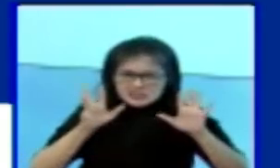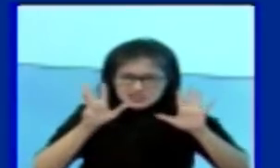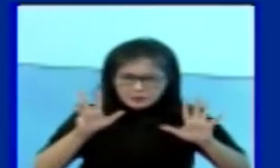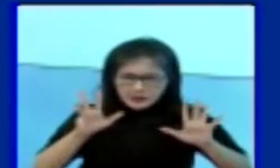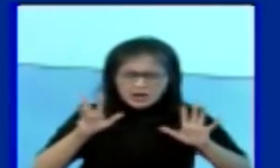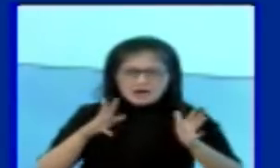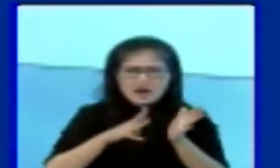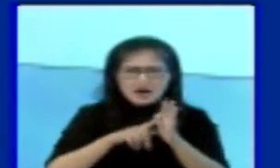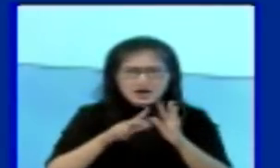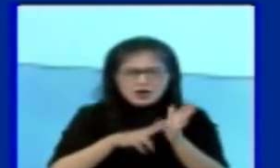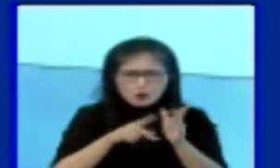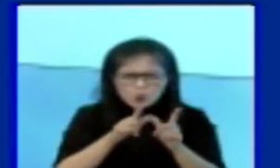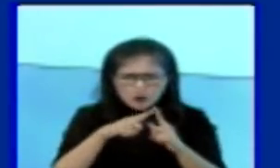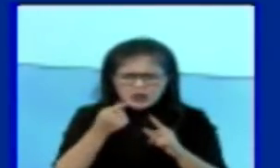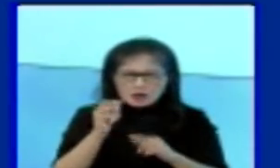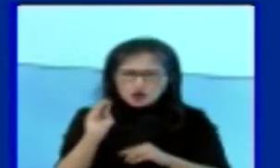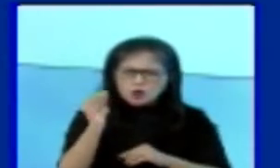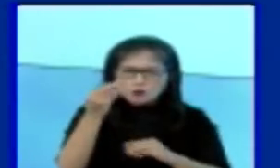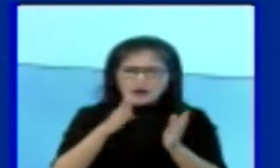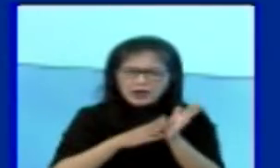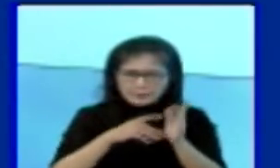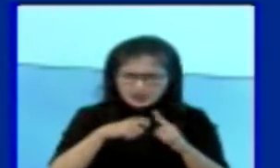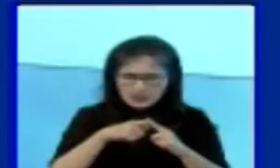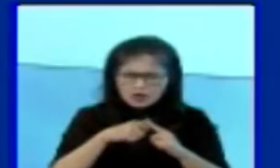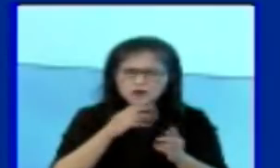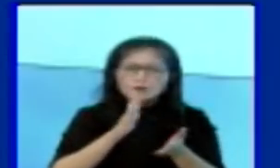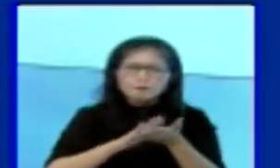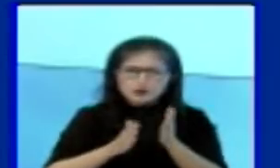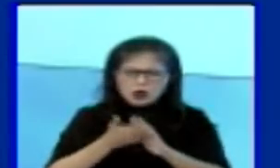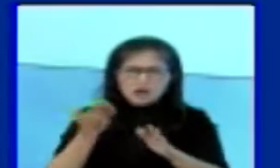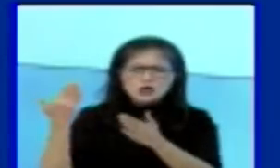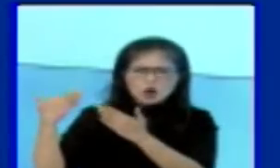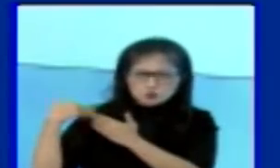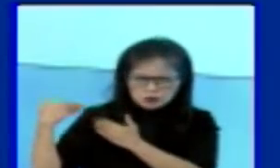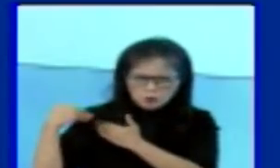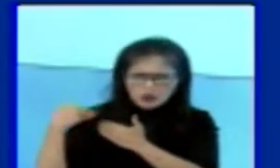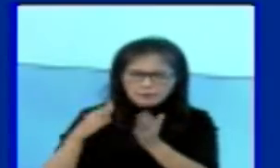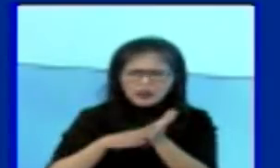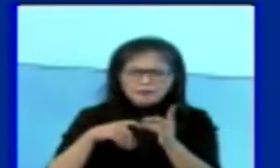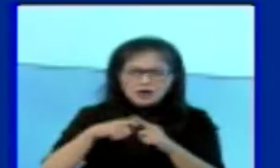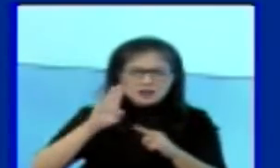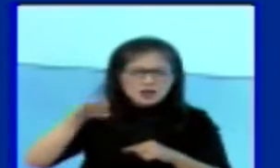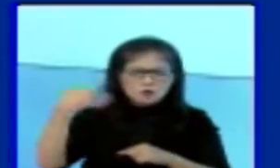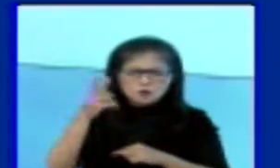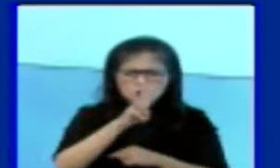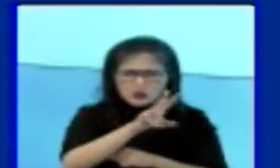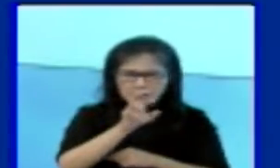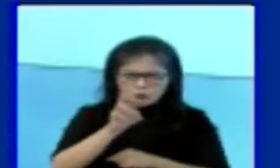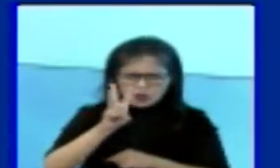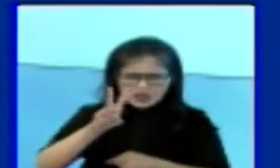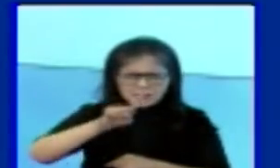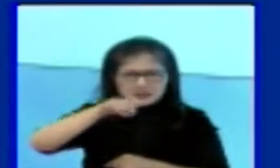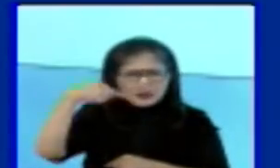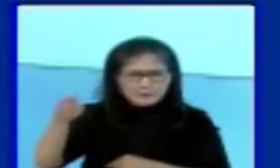Anwar Usman, Ketua Mahkamah Konstitusi, yang pernah menjabat sebagai Kepala Biro Kepegawaian Mahkamah Agung 2003 hingga 2006, serta